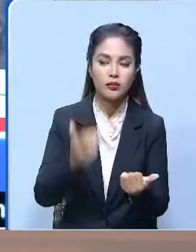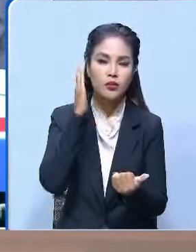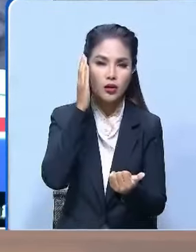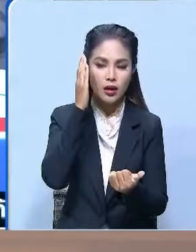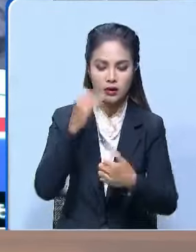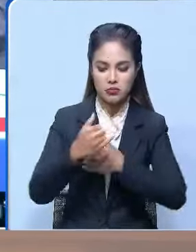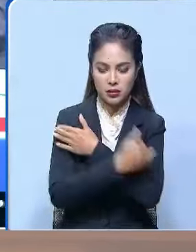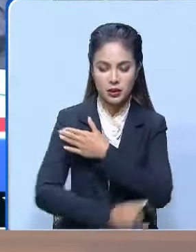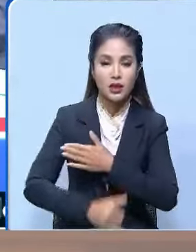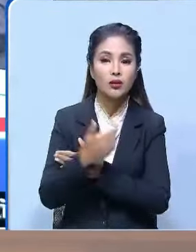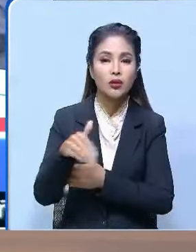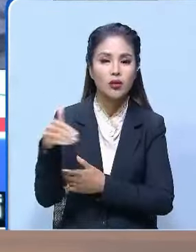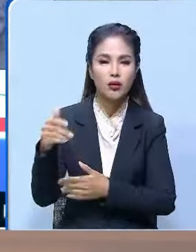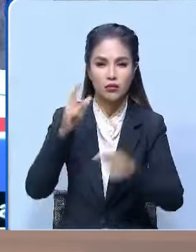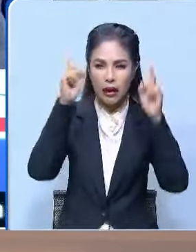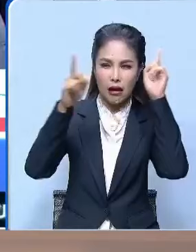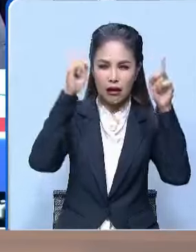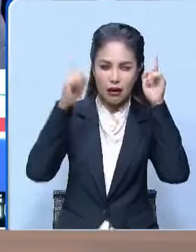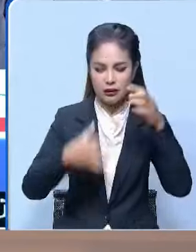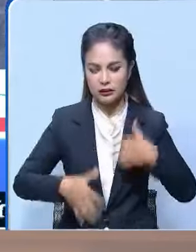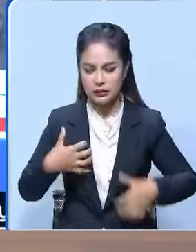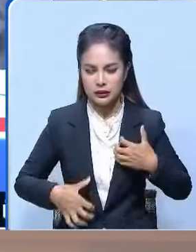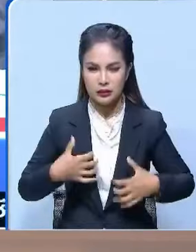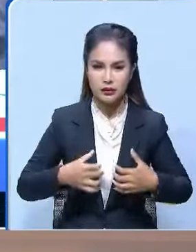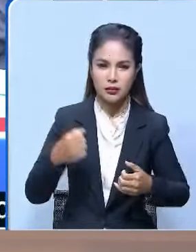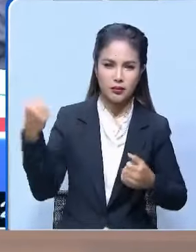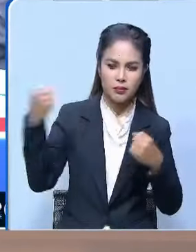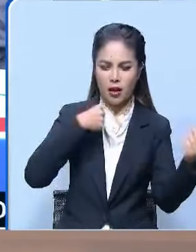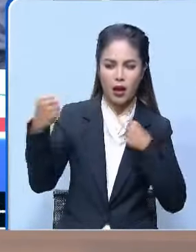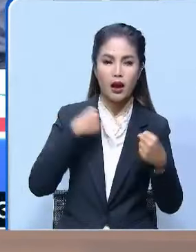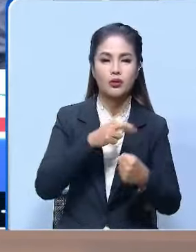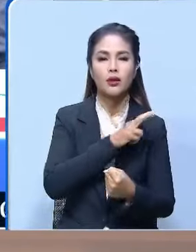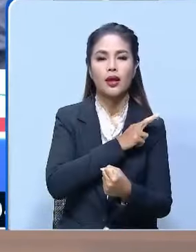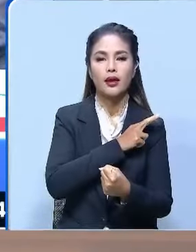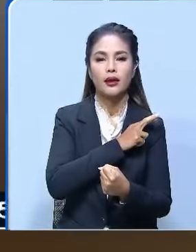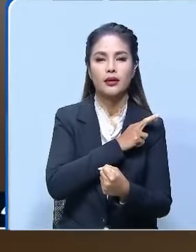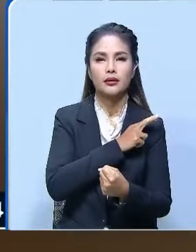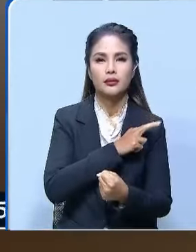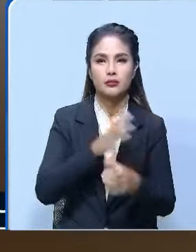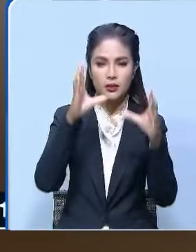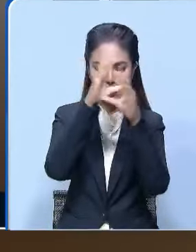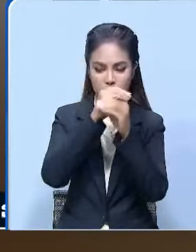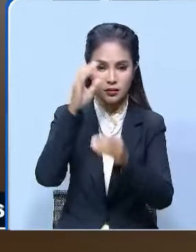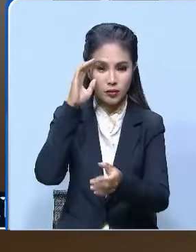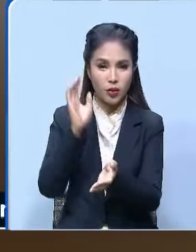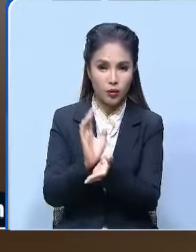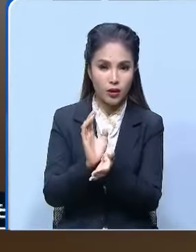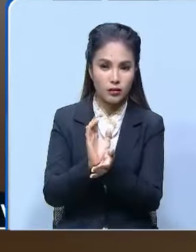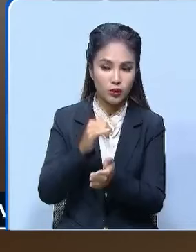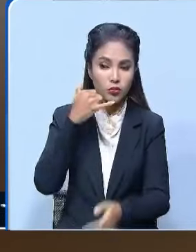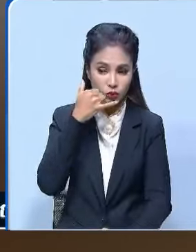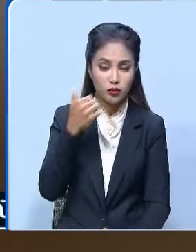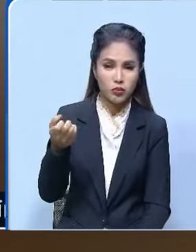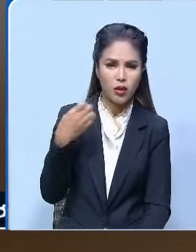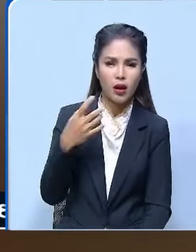ชาติเกิดอาการคุ้มคลั่งแล้วก็ทำร้ายตัวเอง 19ก3นเมื่อคืนนี้ตำรวจสนทุ่งมหาเมฆรับแจ้งเหตุ